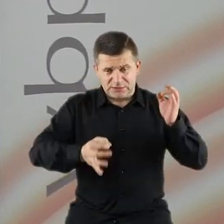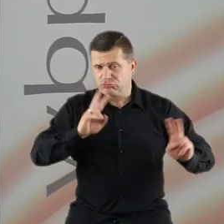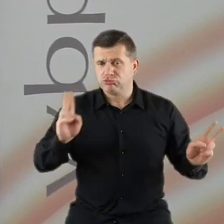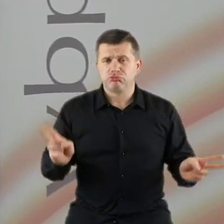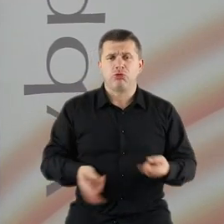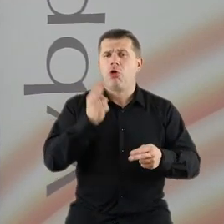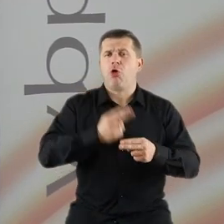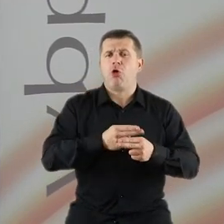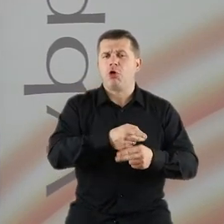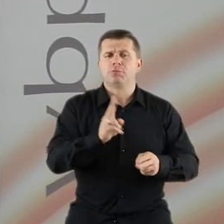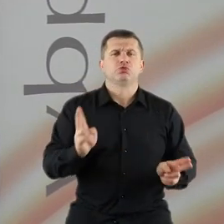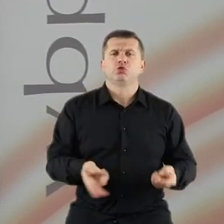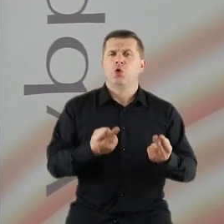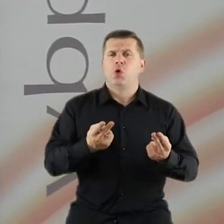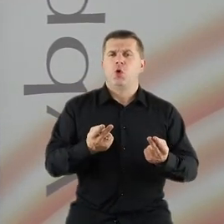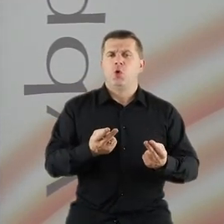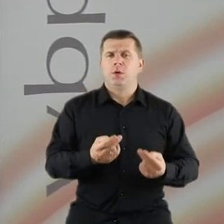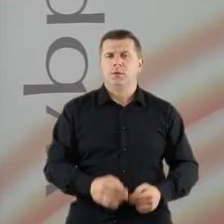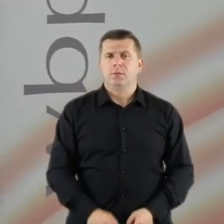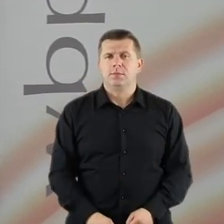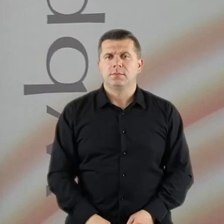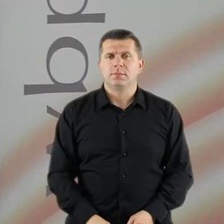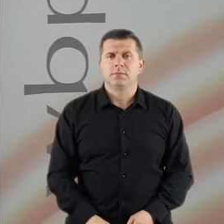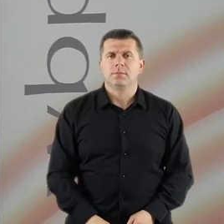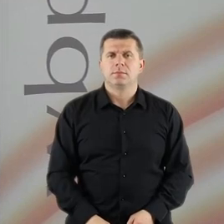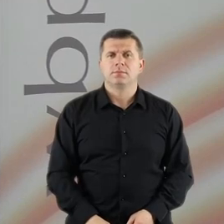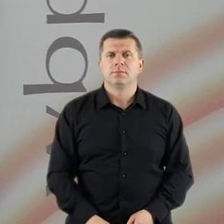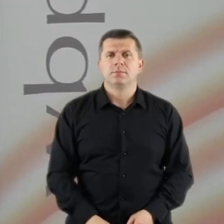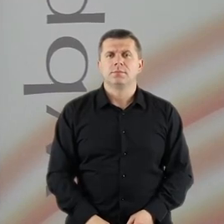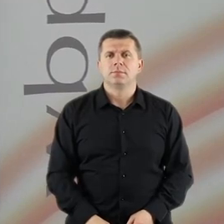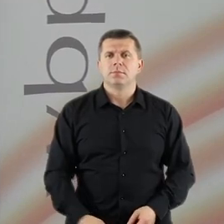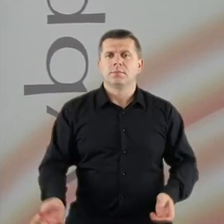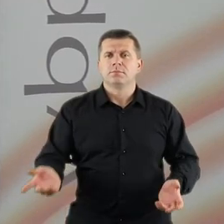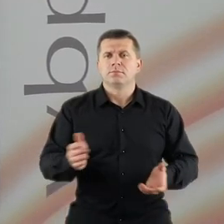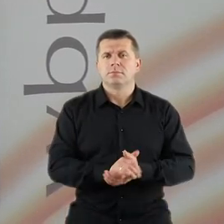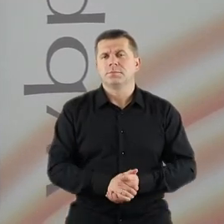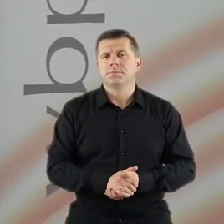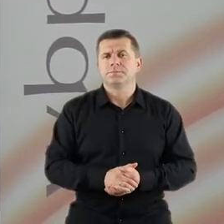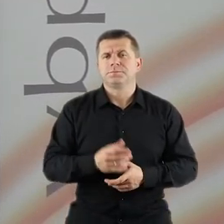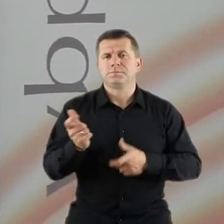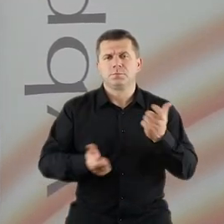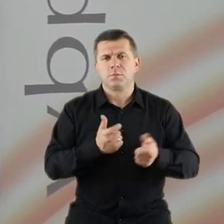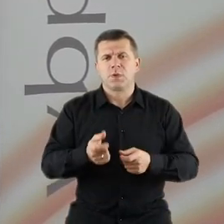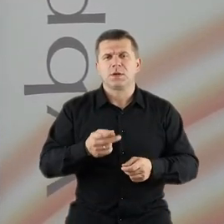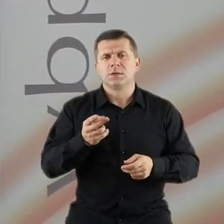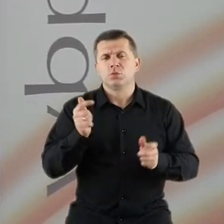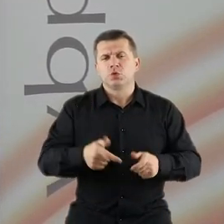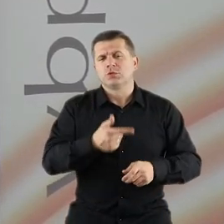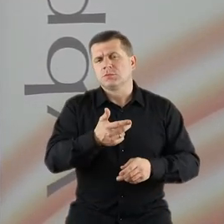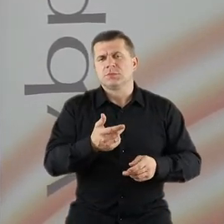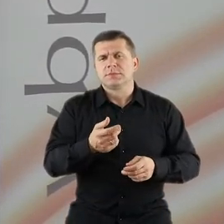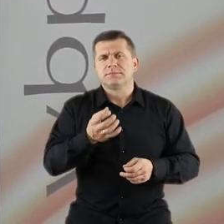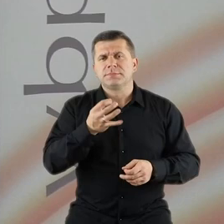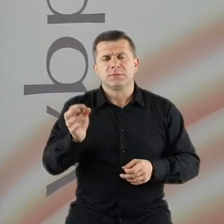zastanowić skąd ta choroba się wzięła obszedł ci go wkoło portkami musiał obetrzeć